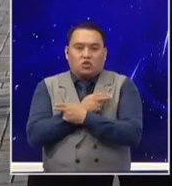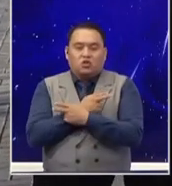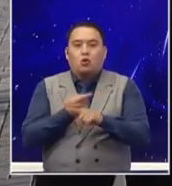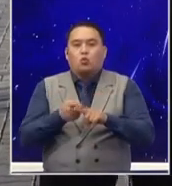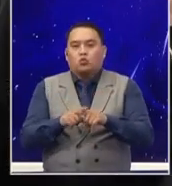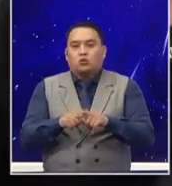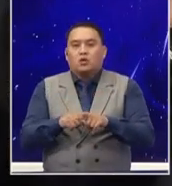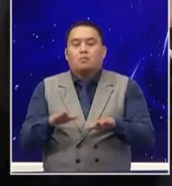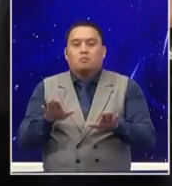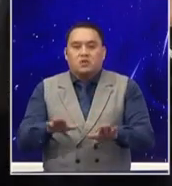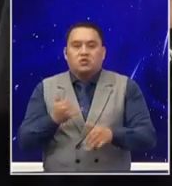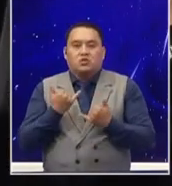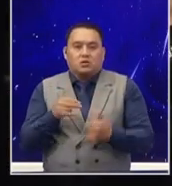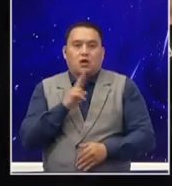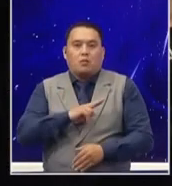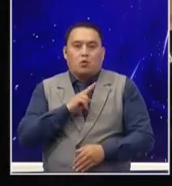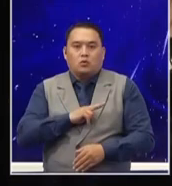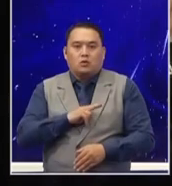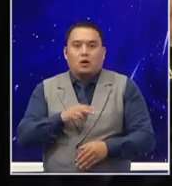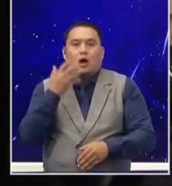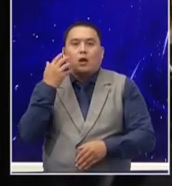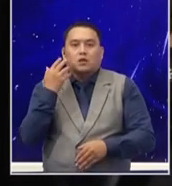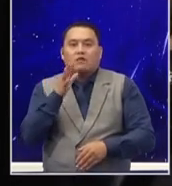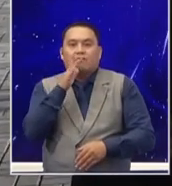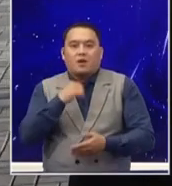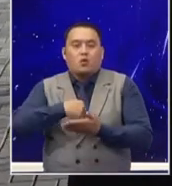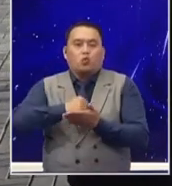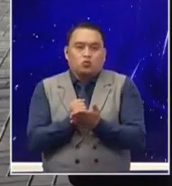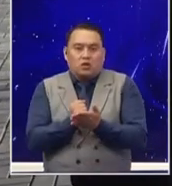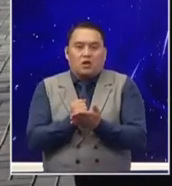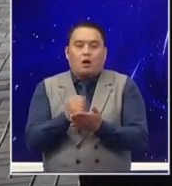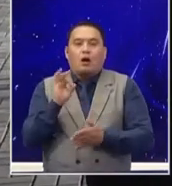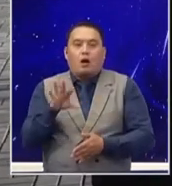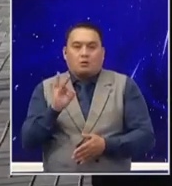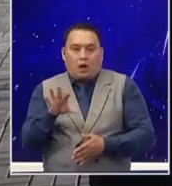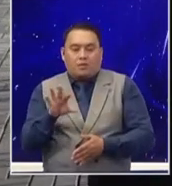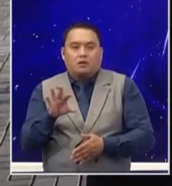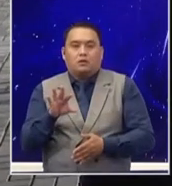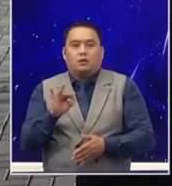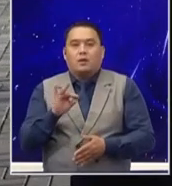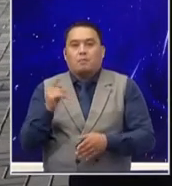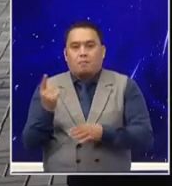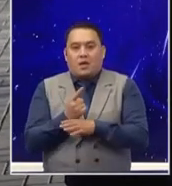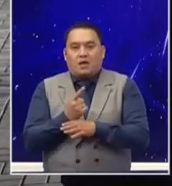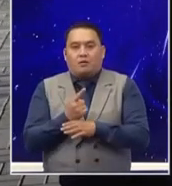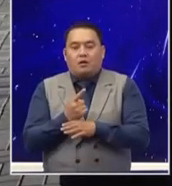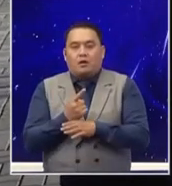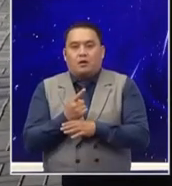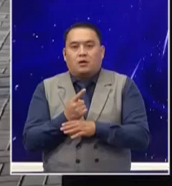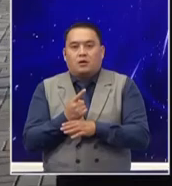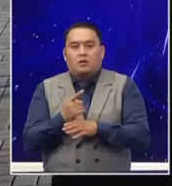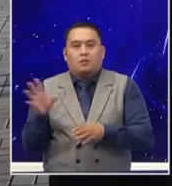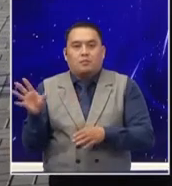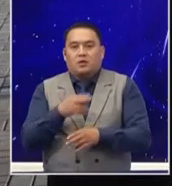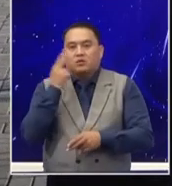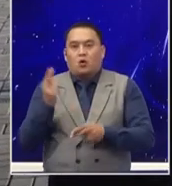участки. Сейчас мы над этим работаем. Время обозначено октябрь, первой половине октября. Все должны